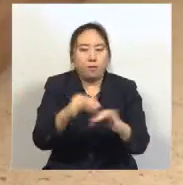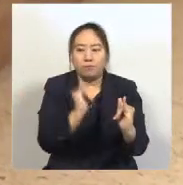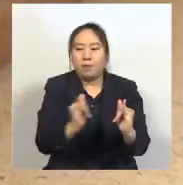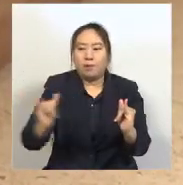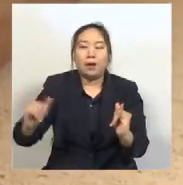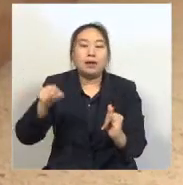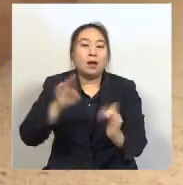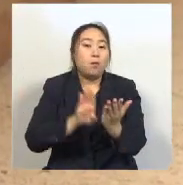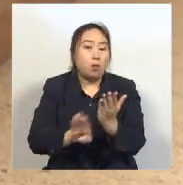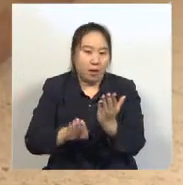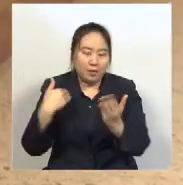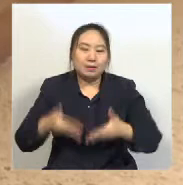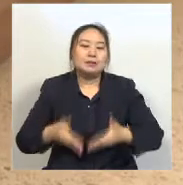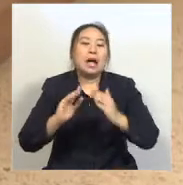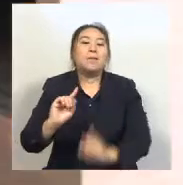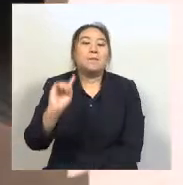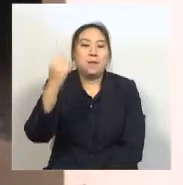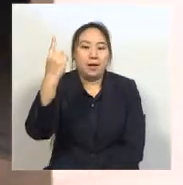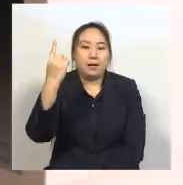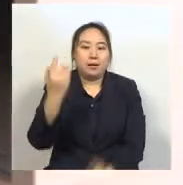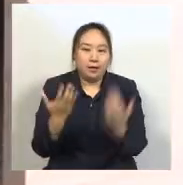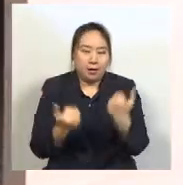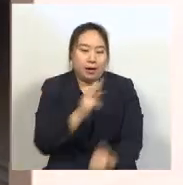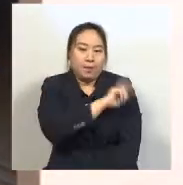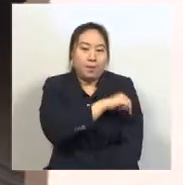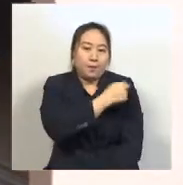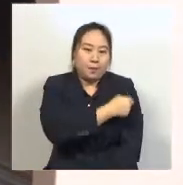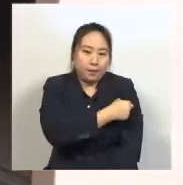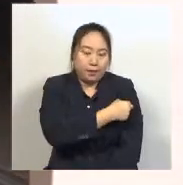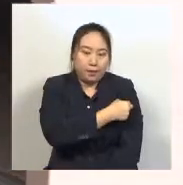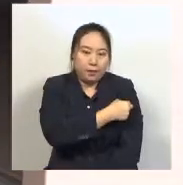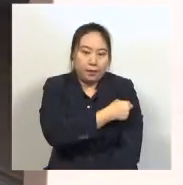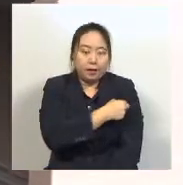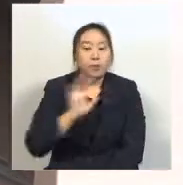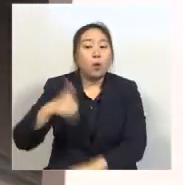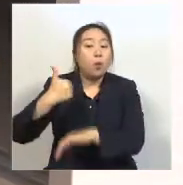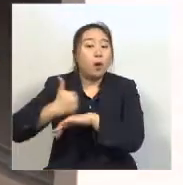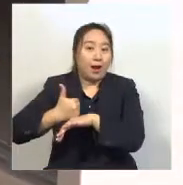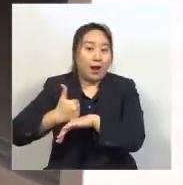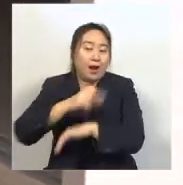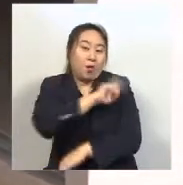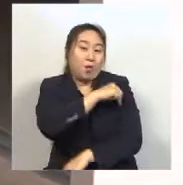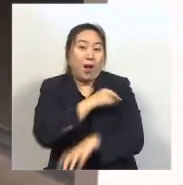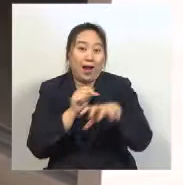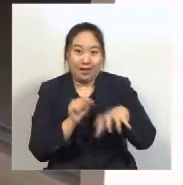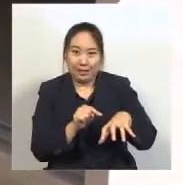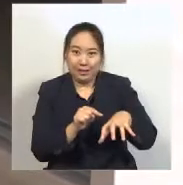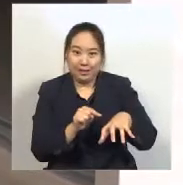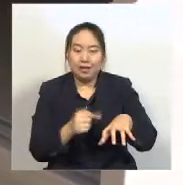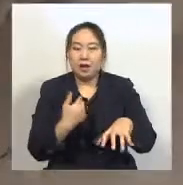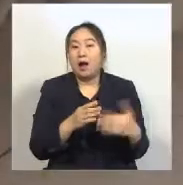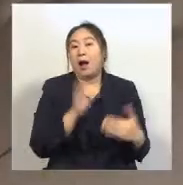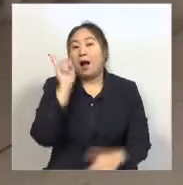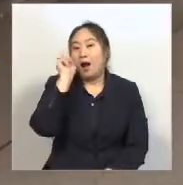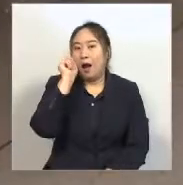รัมย์นะคะก็มีการก่อสร้างขึ้นมาใหม่ค่ะซึ่งทางนายแพทย์กิตติโลสุวรรณรักษ์ซึ่งเป็นผู้อำนวยการโรงพยาบาลคูเมืองพา